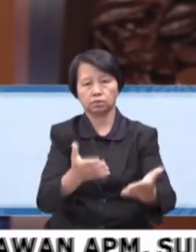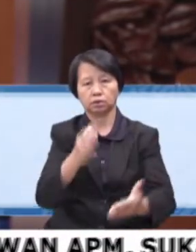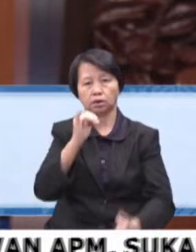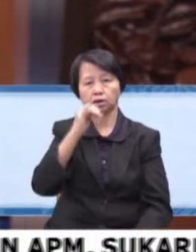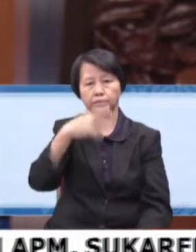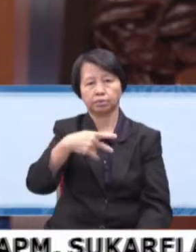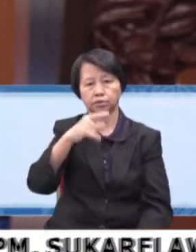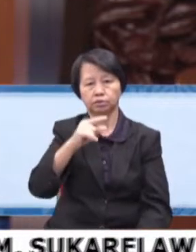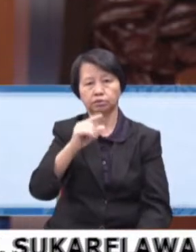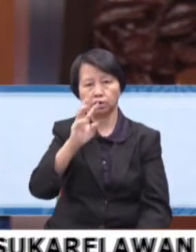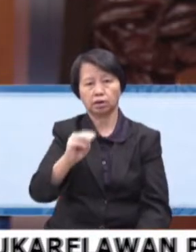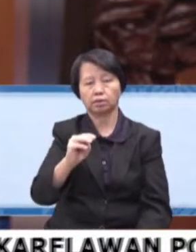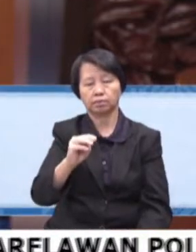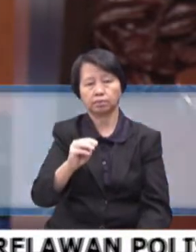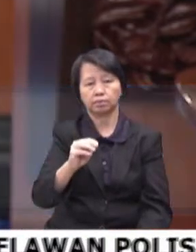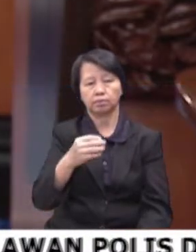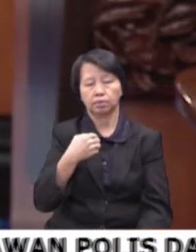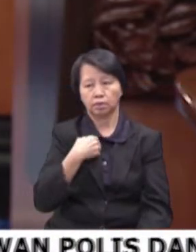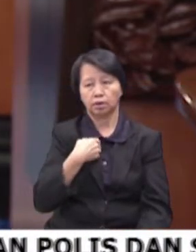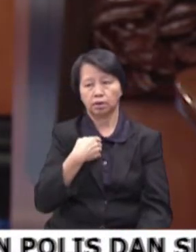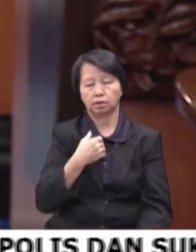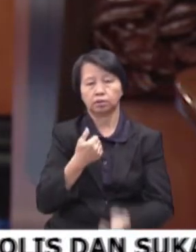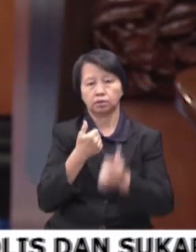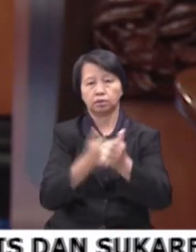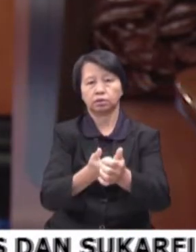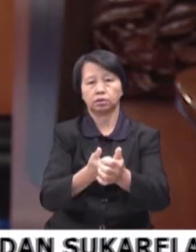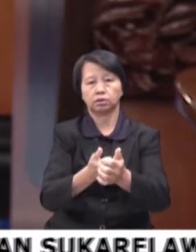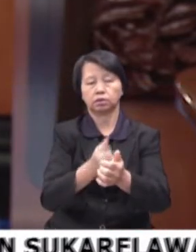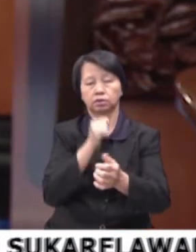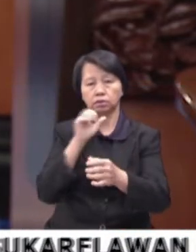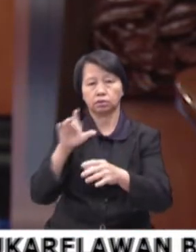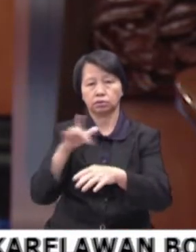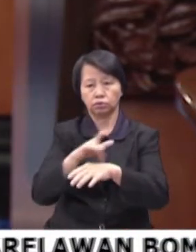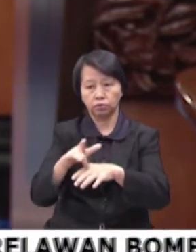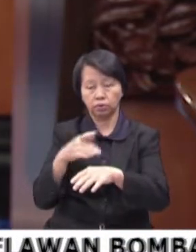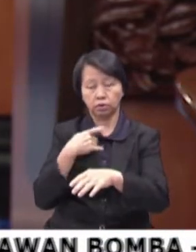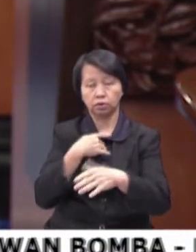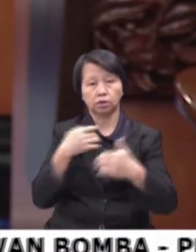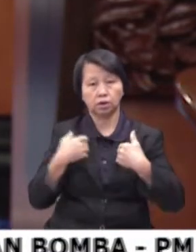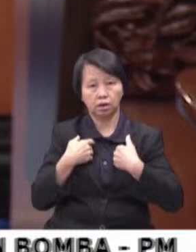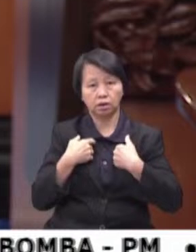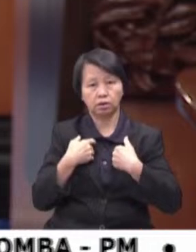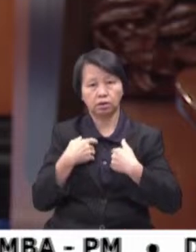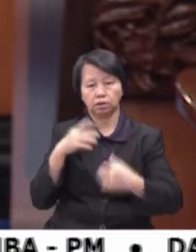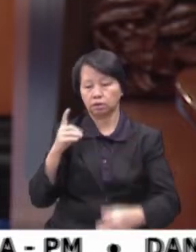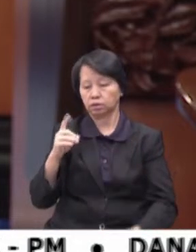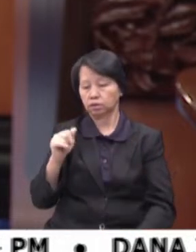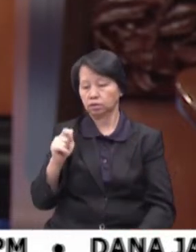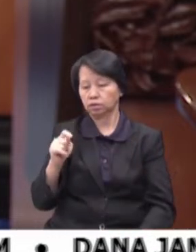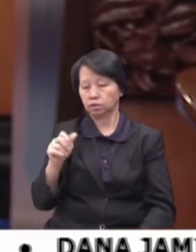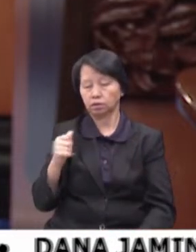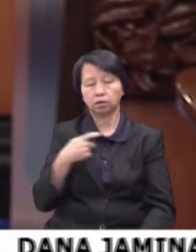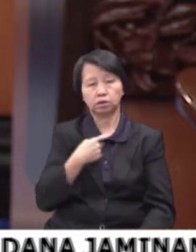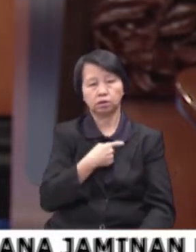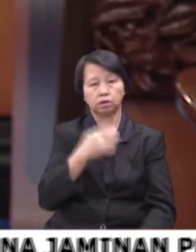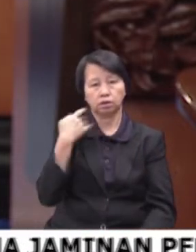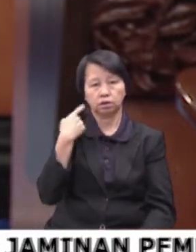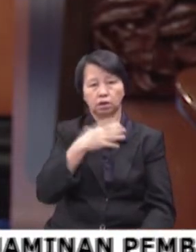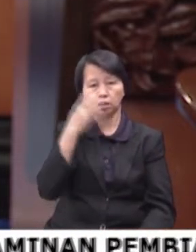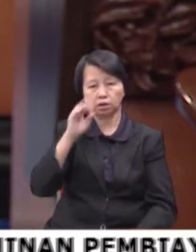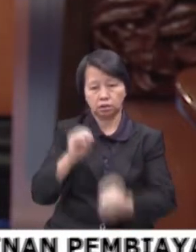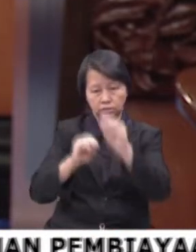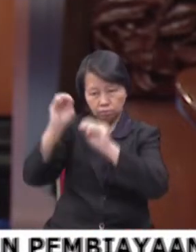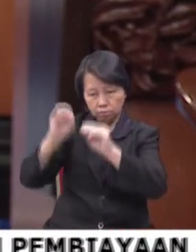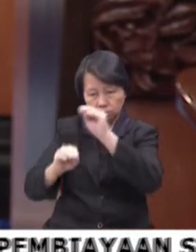ipgm adalah mengikut kekurangan yang kita ada mengikut data kita jadi kita akan Munculkan